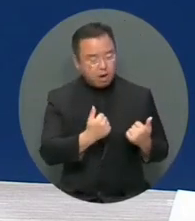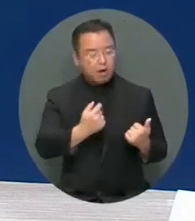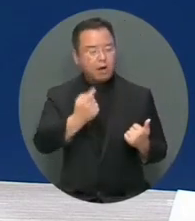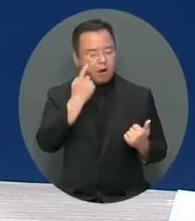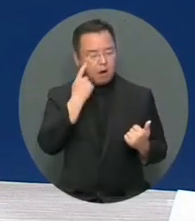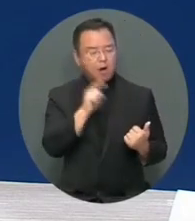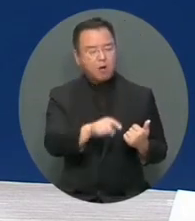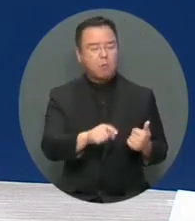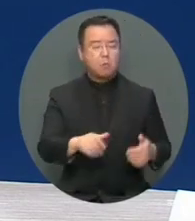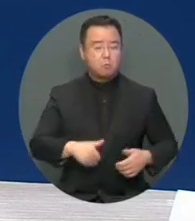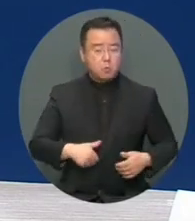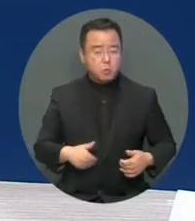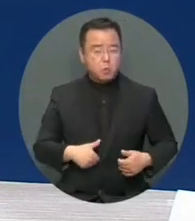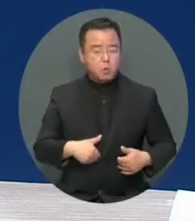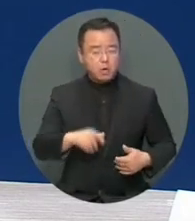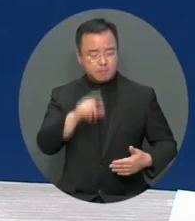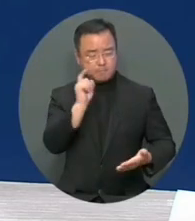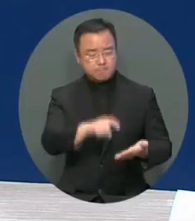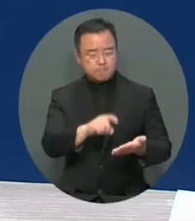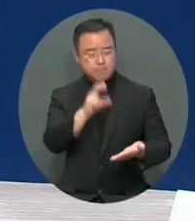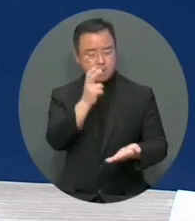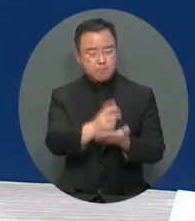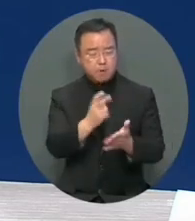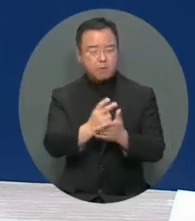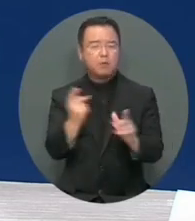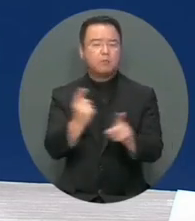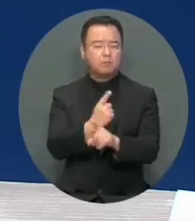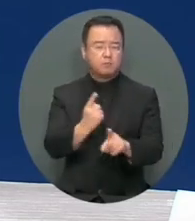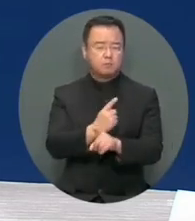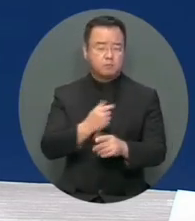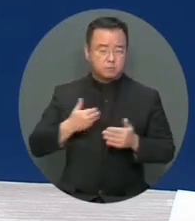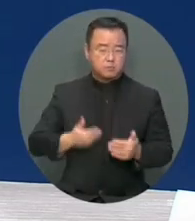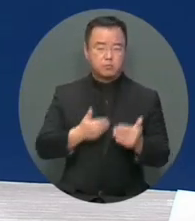법을 고쳐서 법을 보완해서 해결해 나가도록 해야지